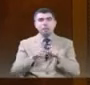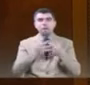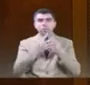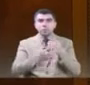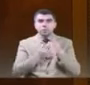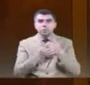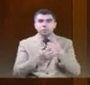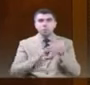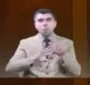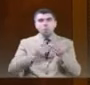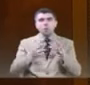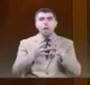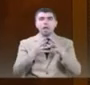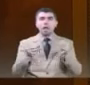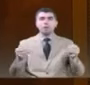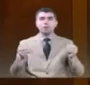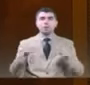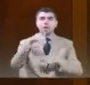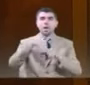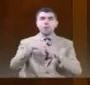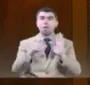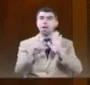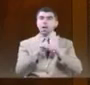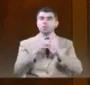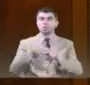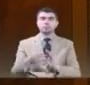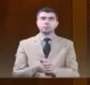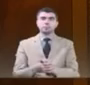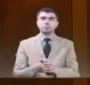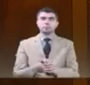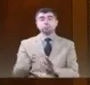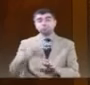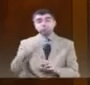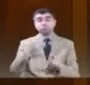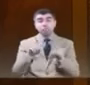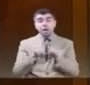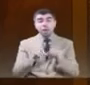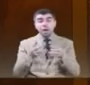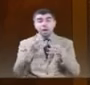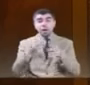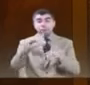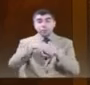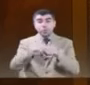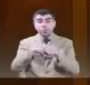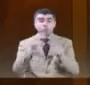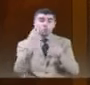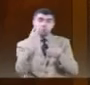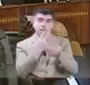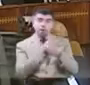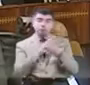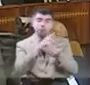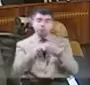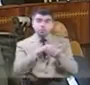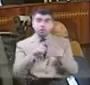من الاحتياطيات المالية المطلوبة توفرها قانونيا، حيث ستصبح الاحتياطيات المالية المتوفرة غير قادرة على